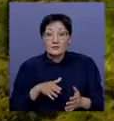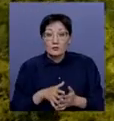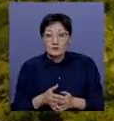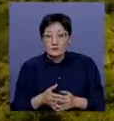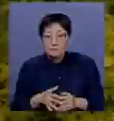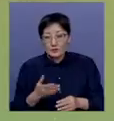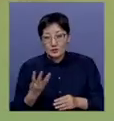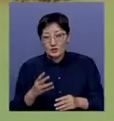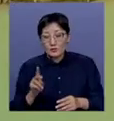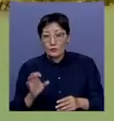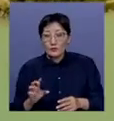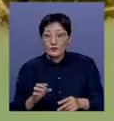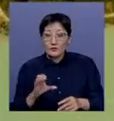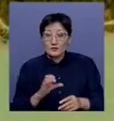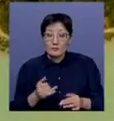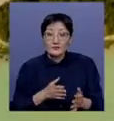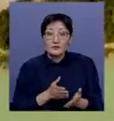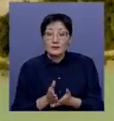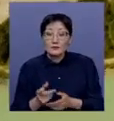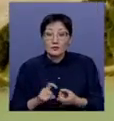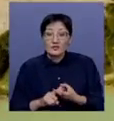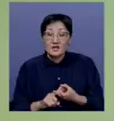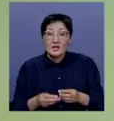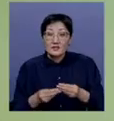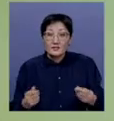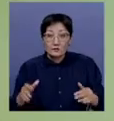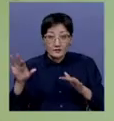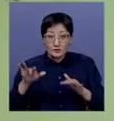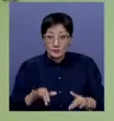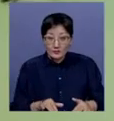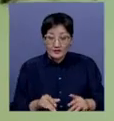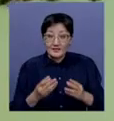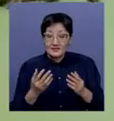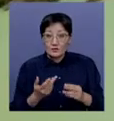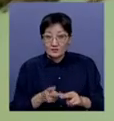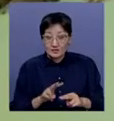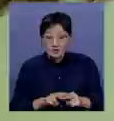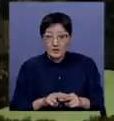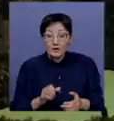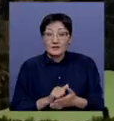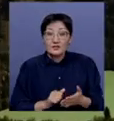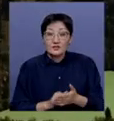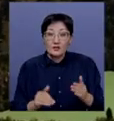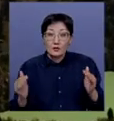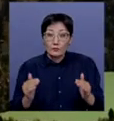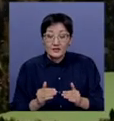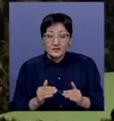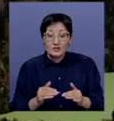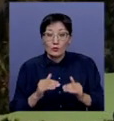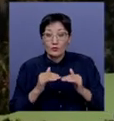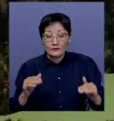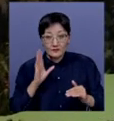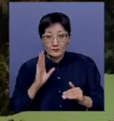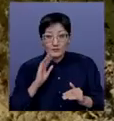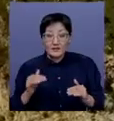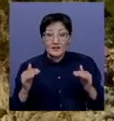это 4 кубометра в секунду, напрямую зависит от таяния горных ледников Заилийского Алатау. Причина резкого уменьшения уровня воды